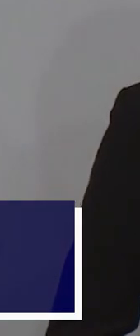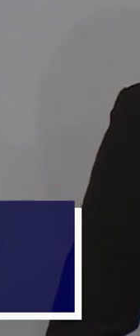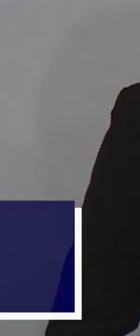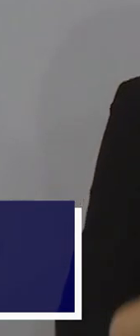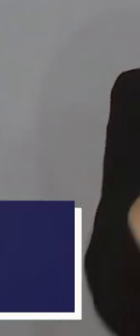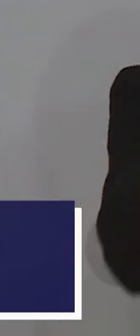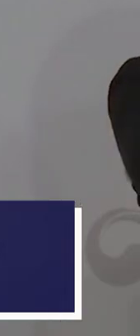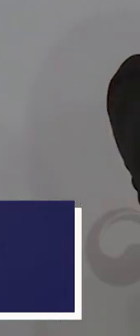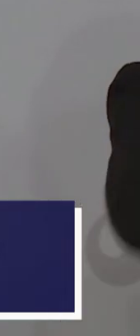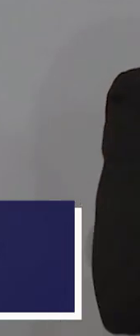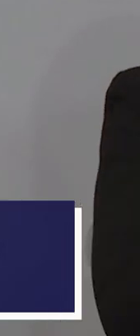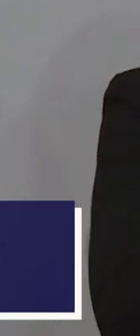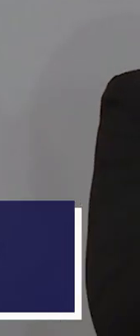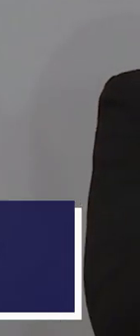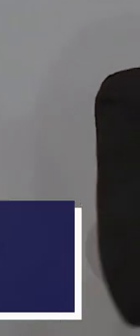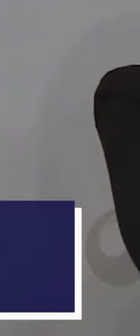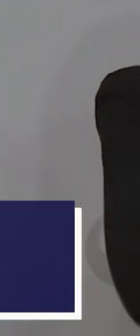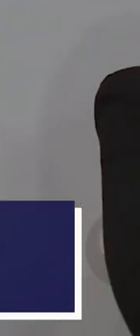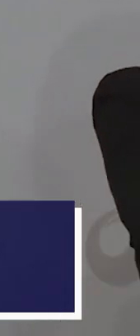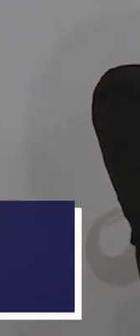신천지